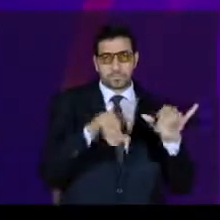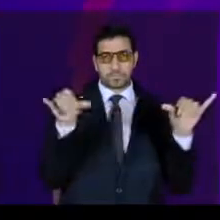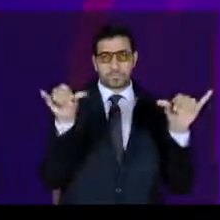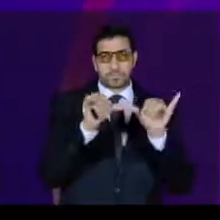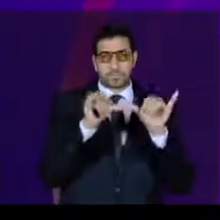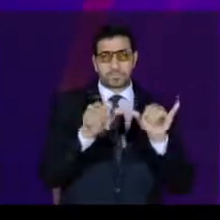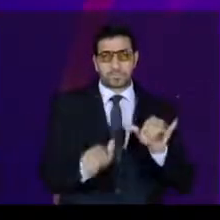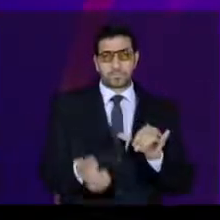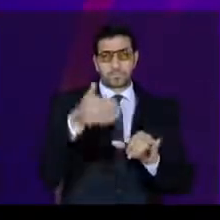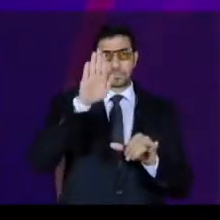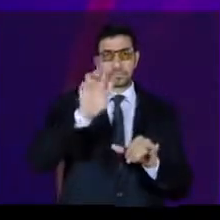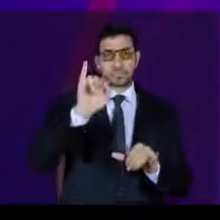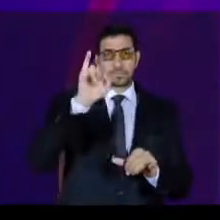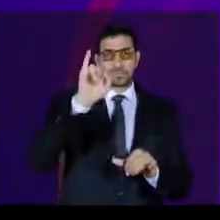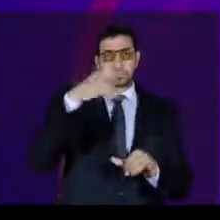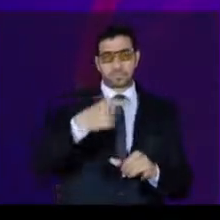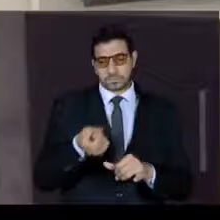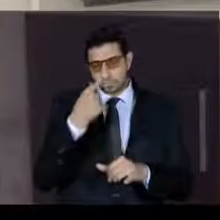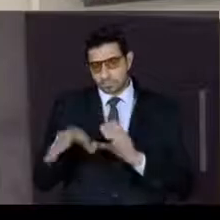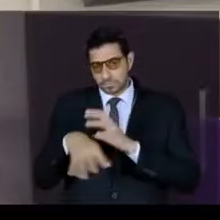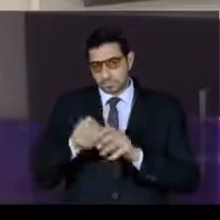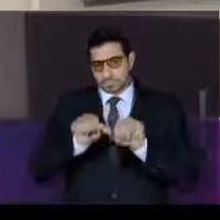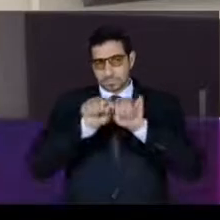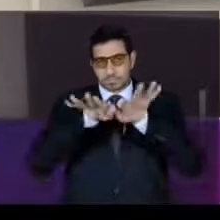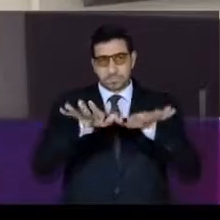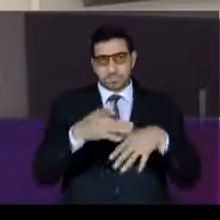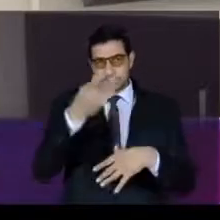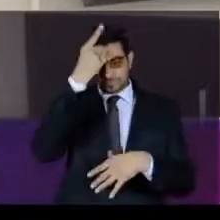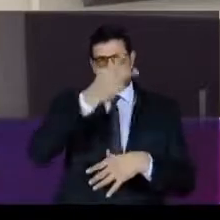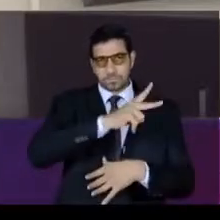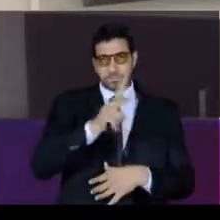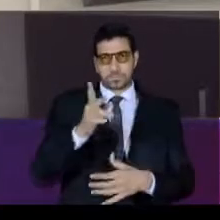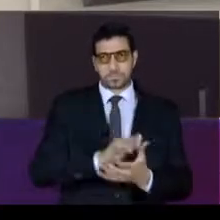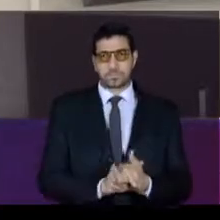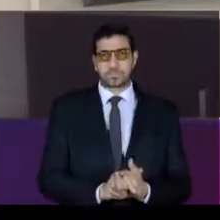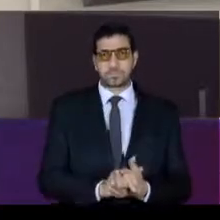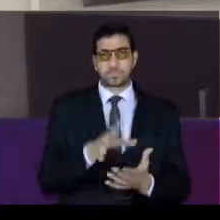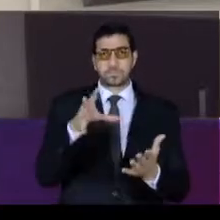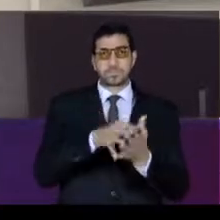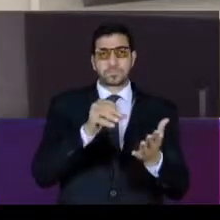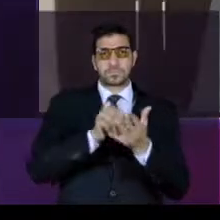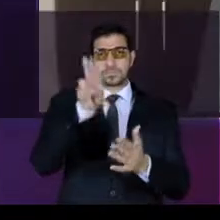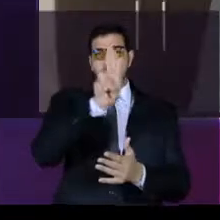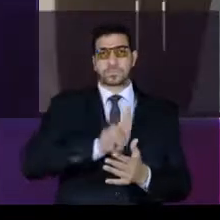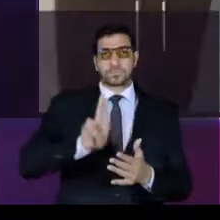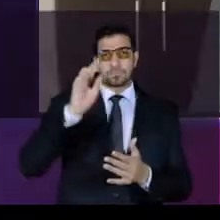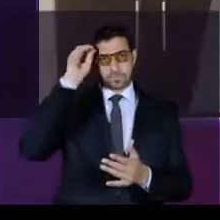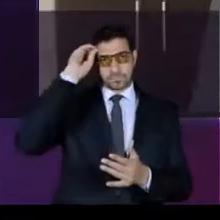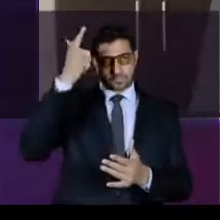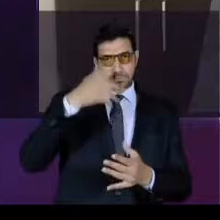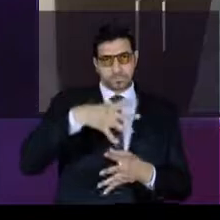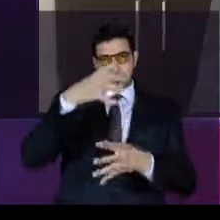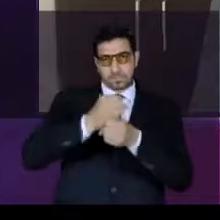عنان، محاضر اقتصاديات الدواء وعلم انتشار الأوبئة. دكتور أهلا بك. بداية أسألك، من أين يجب أن